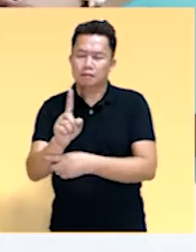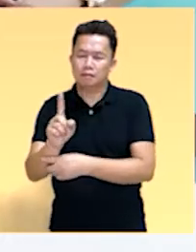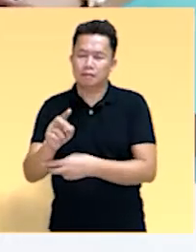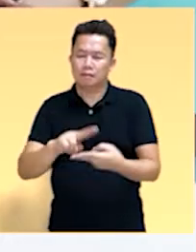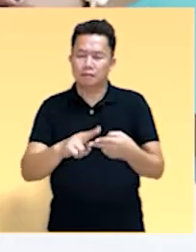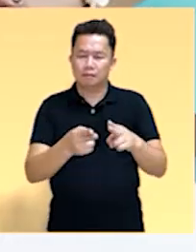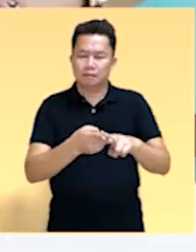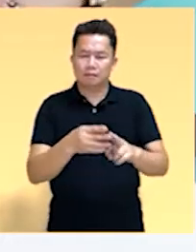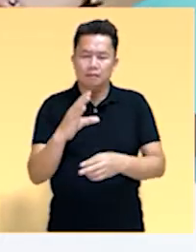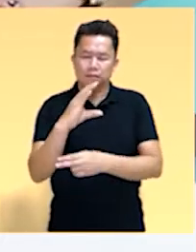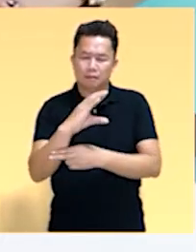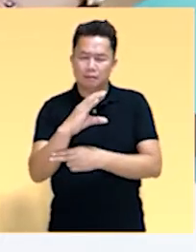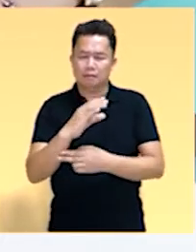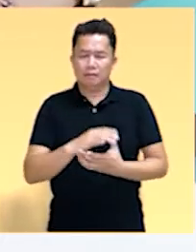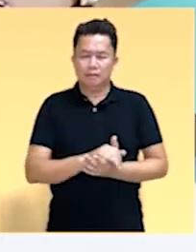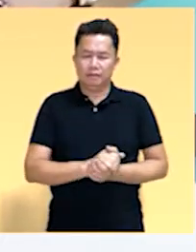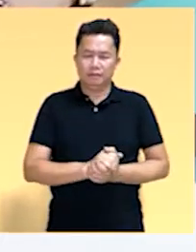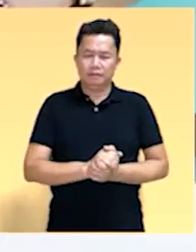nasa hundreds?